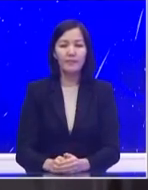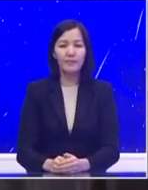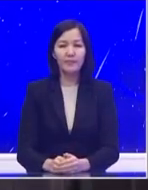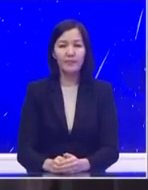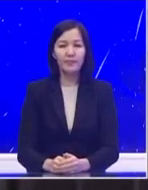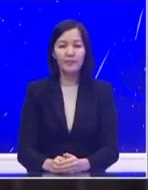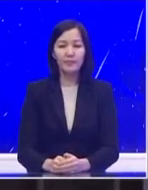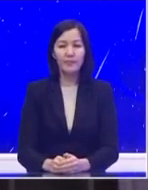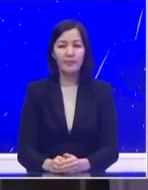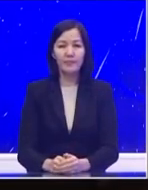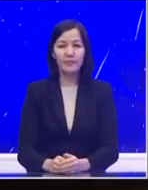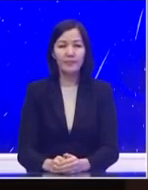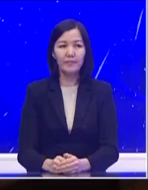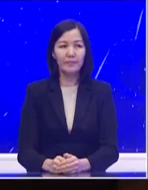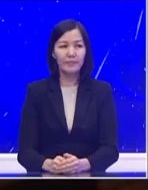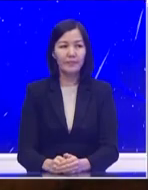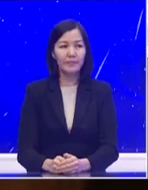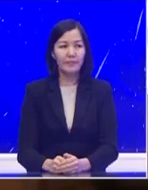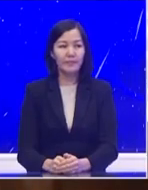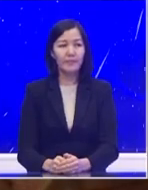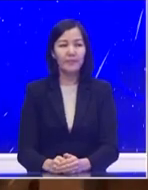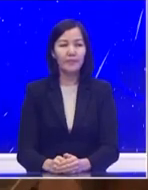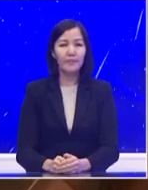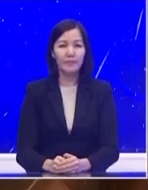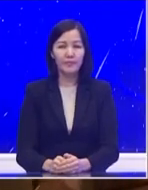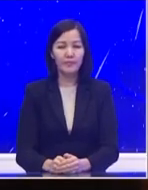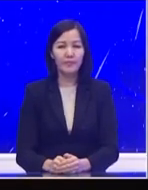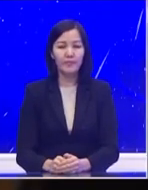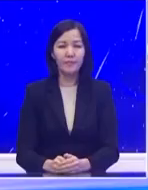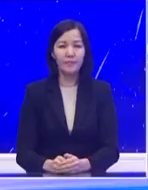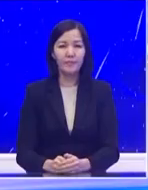Хамид, Бекзат Қажымұқанов, Жетісу телеарнасы, Талдықорған.